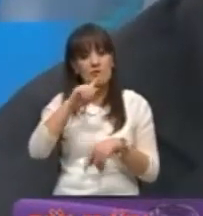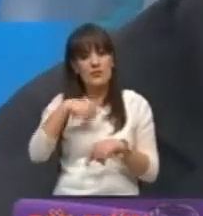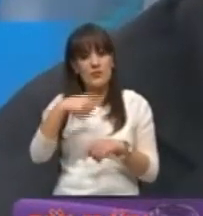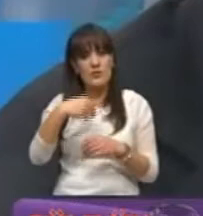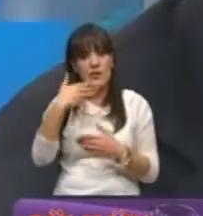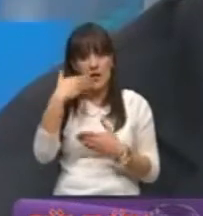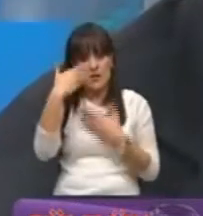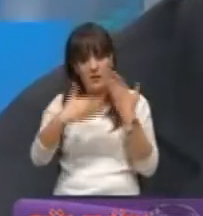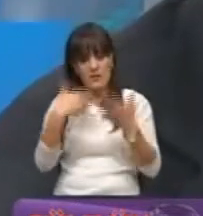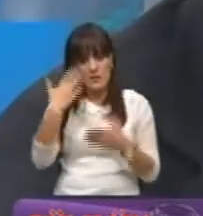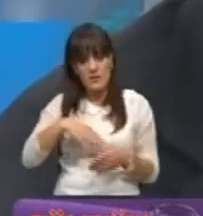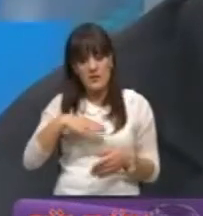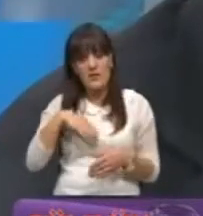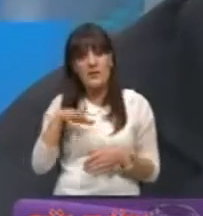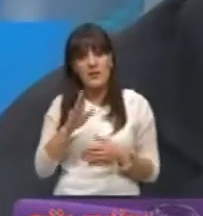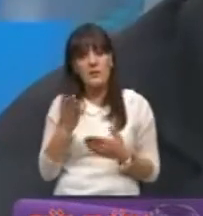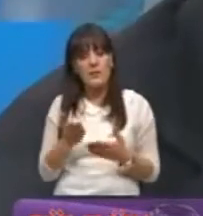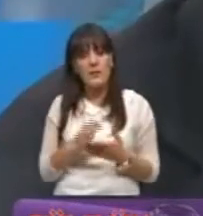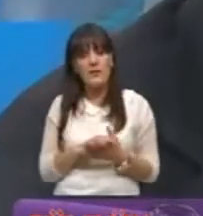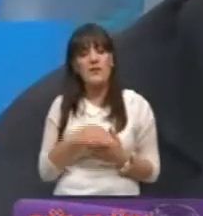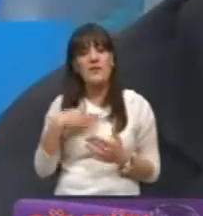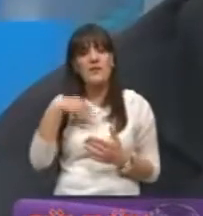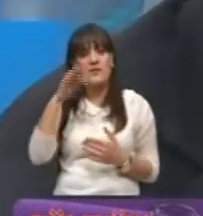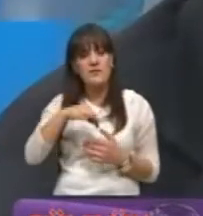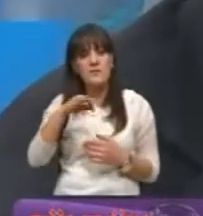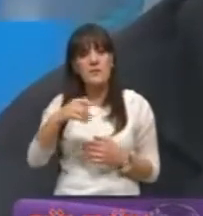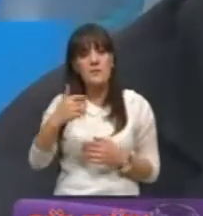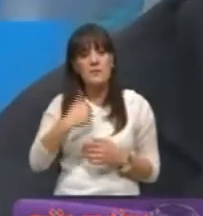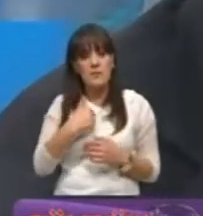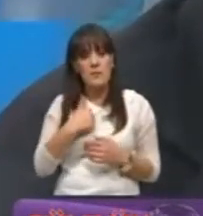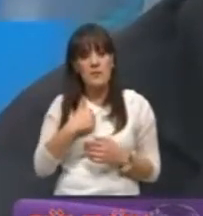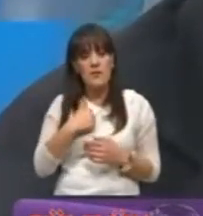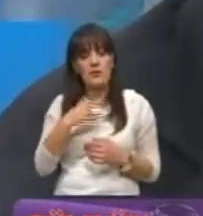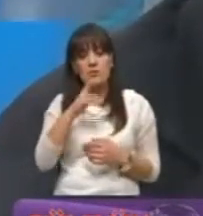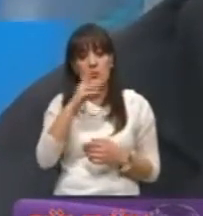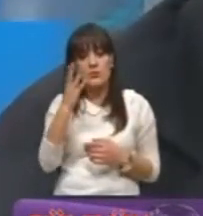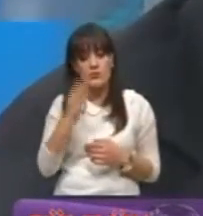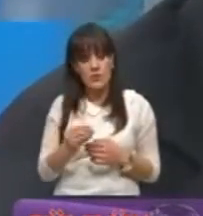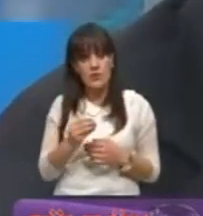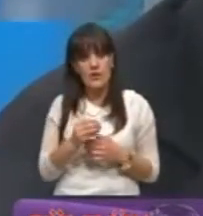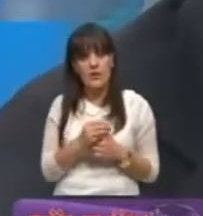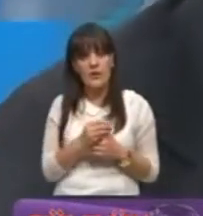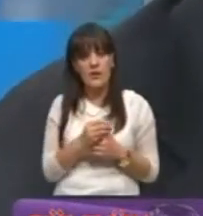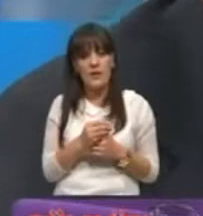sürecinden bahsetmemi istediniz herhalde değil mi? Yani şimdi bana sonuç olarak işte